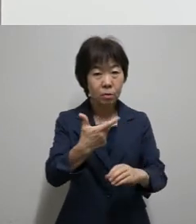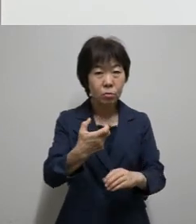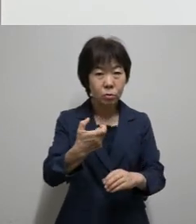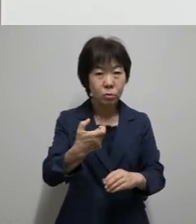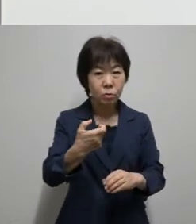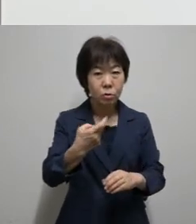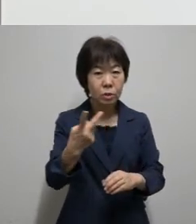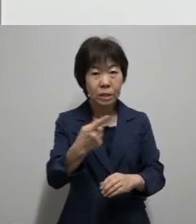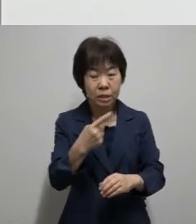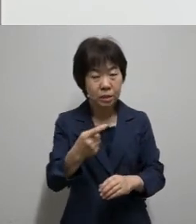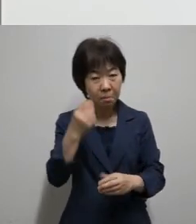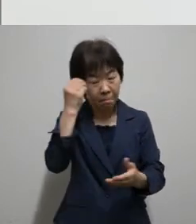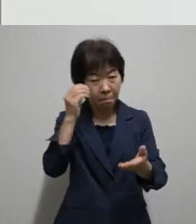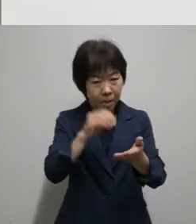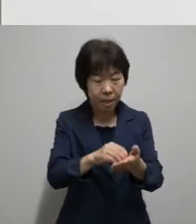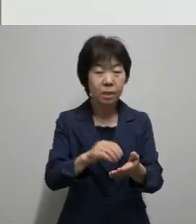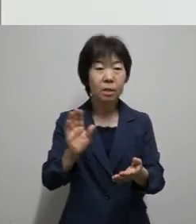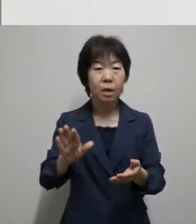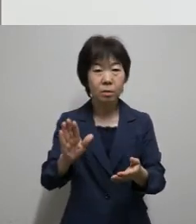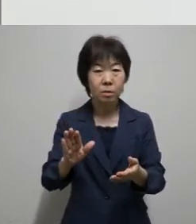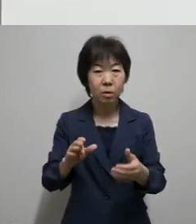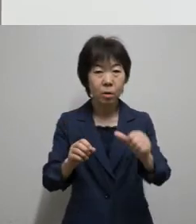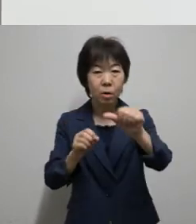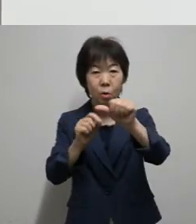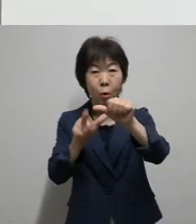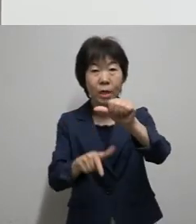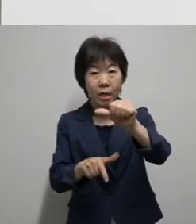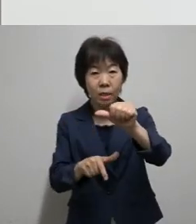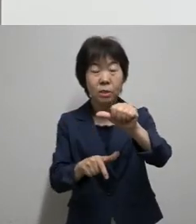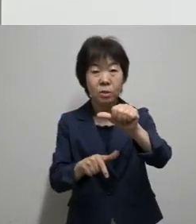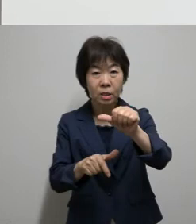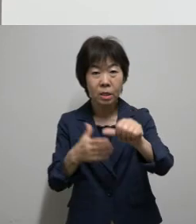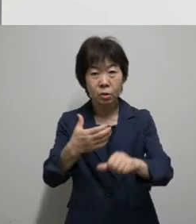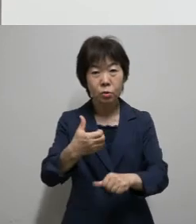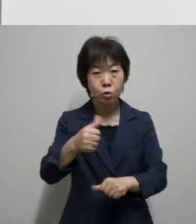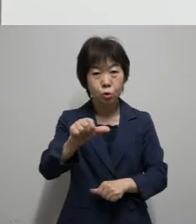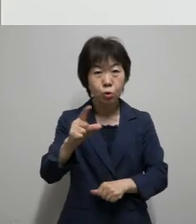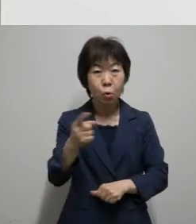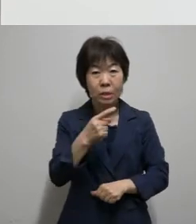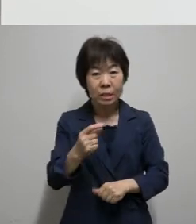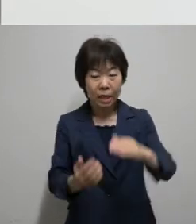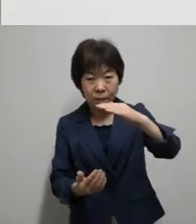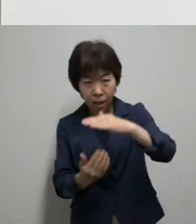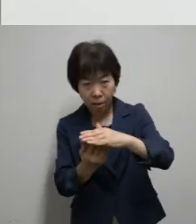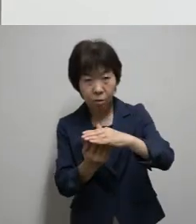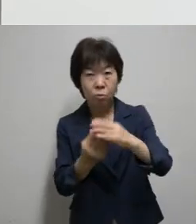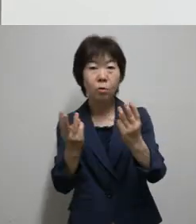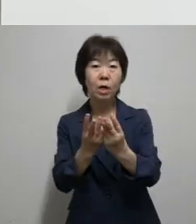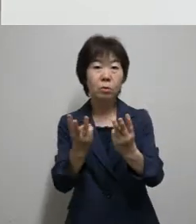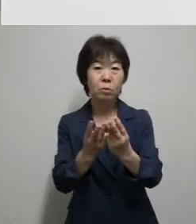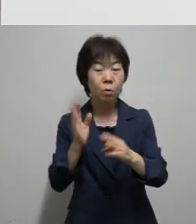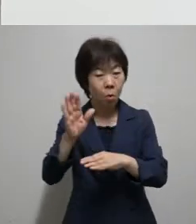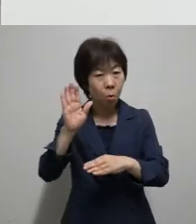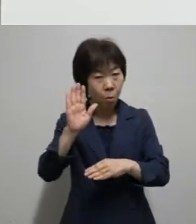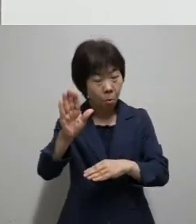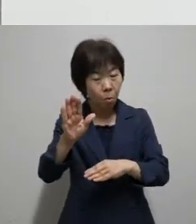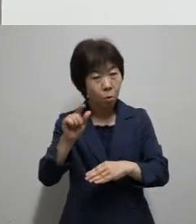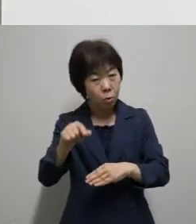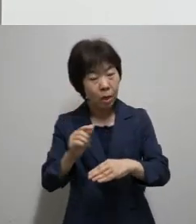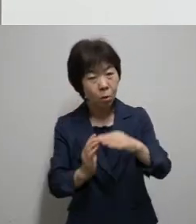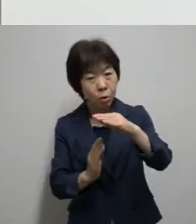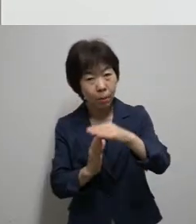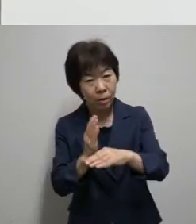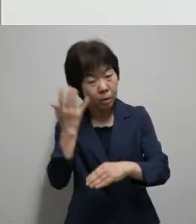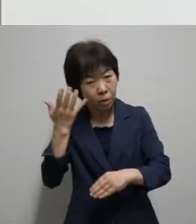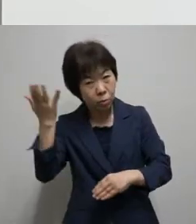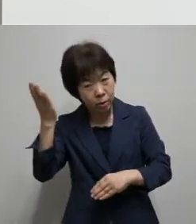ということで県内では5月に95人が1日では最多だったと思うんですけれどもやはり今後それを上回る可能性も県内で